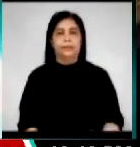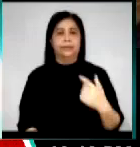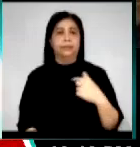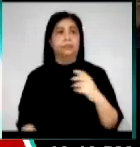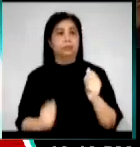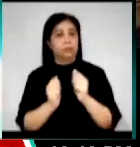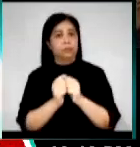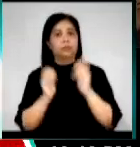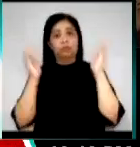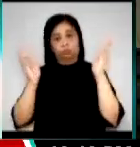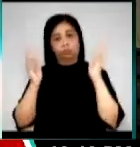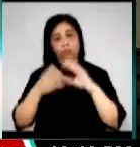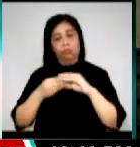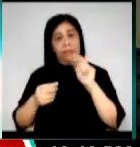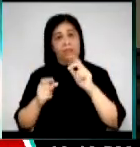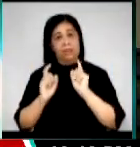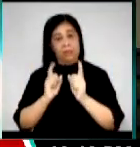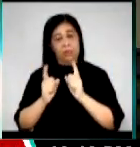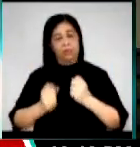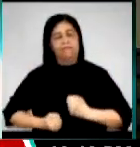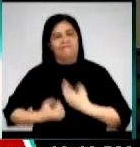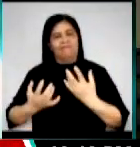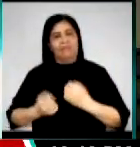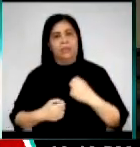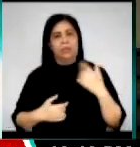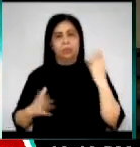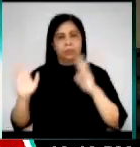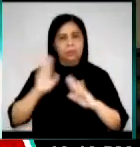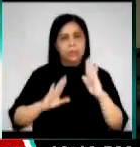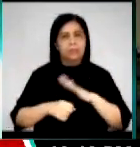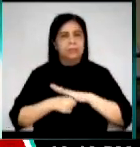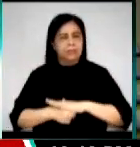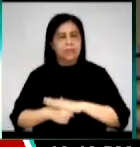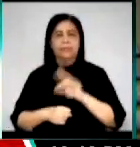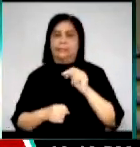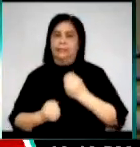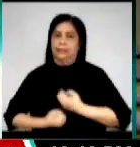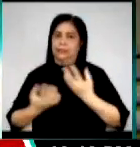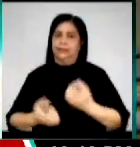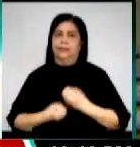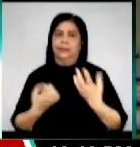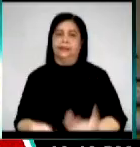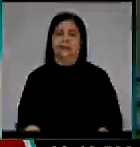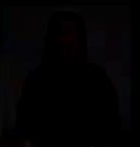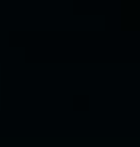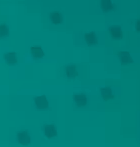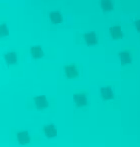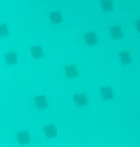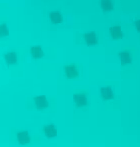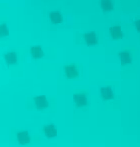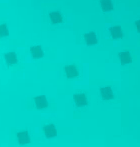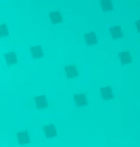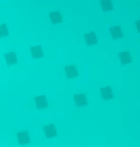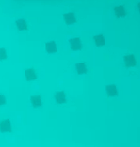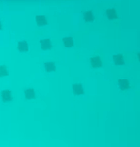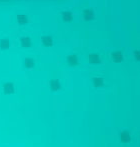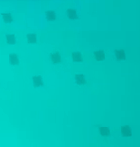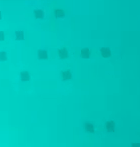kausap kapag kailangan mag-release ng anxiety o stress. Von Aquino, GMA News.